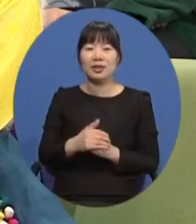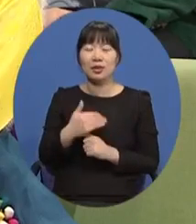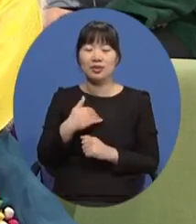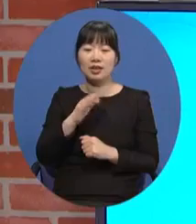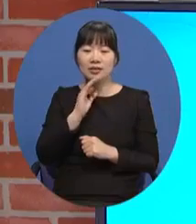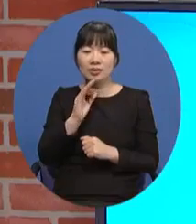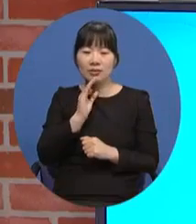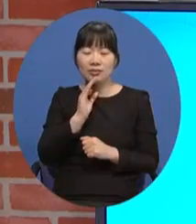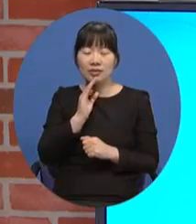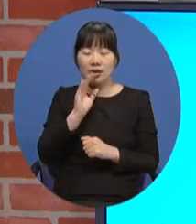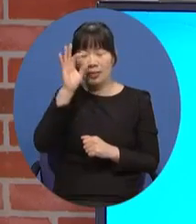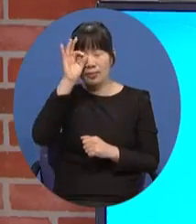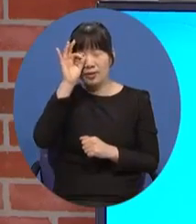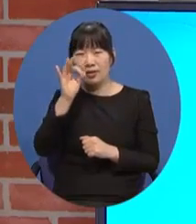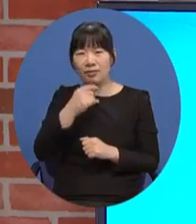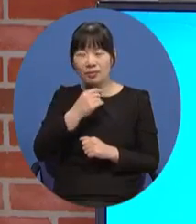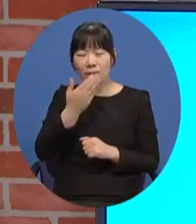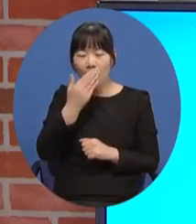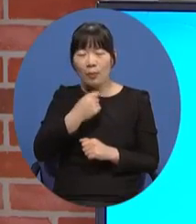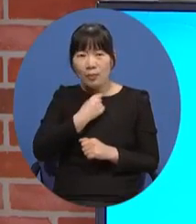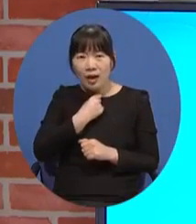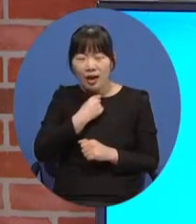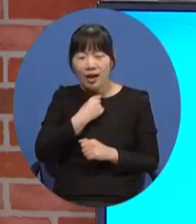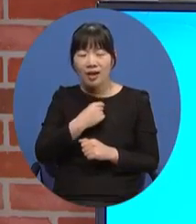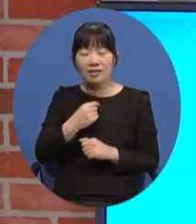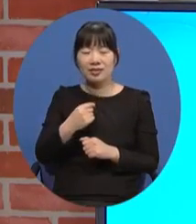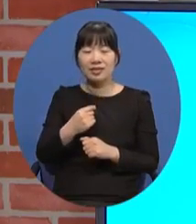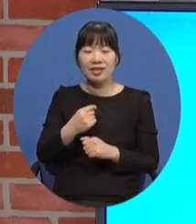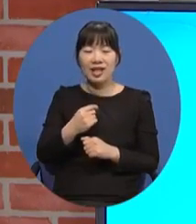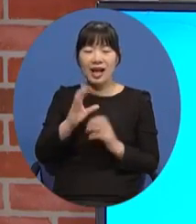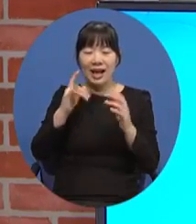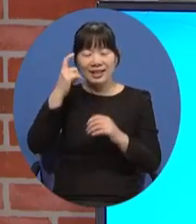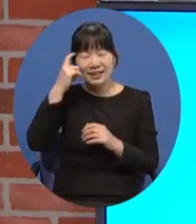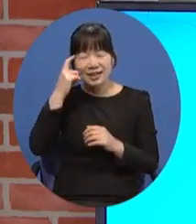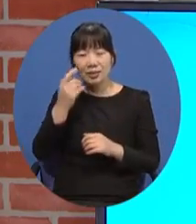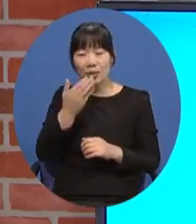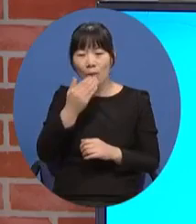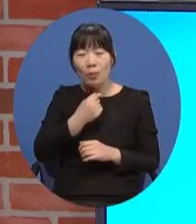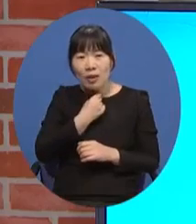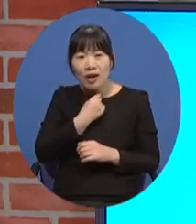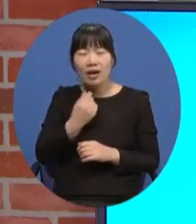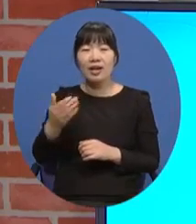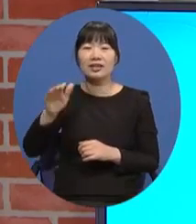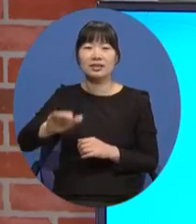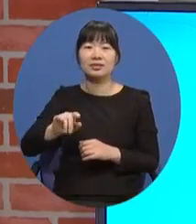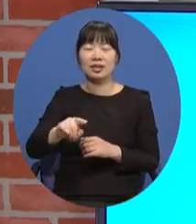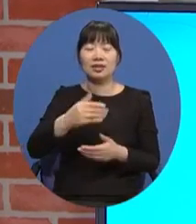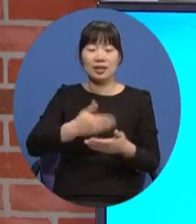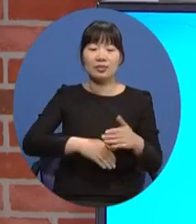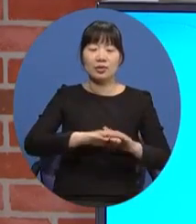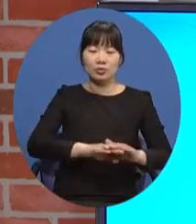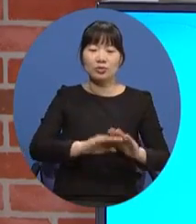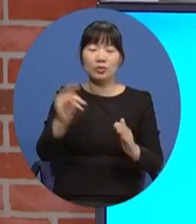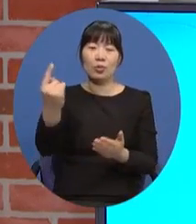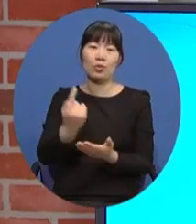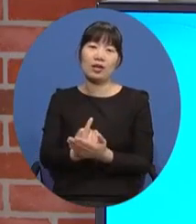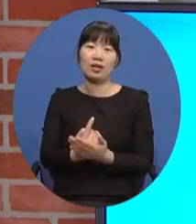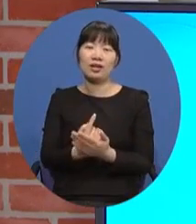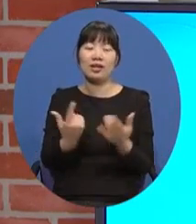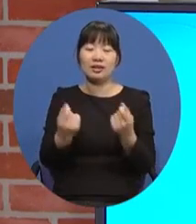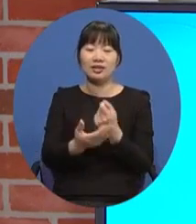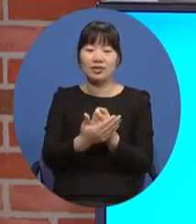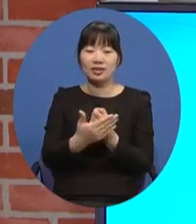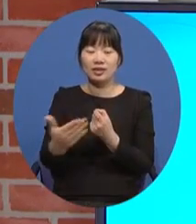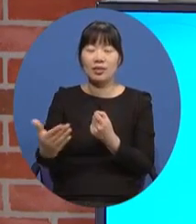정말 뭐 나도 그거 먹고 싶지 홍새가. 그 애 생각이 왜 안 먹고 싶겠어요. 그러나 그것은 남겨두고 오는 겁니다.